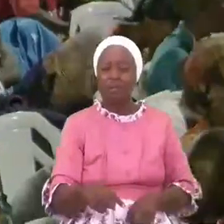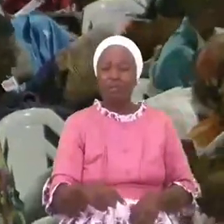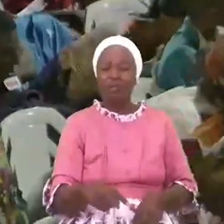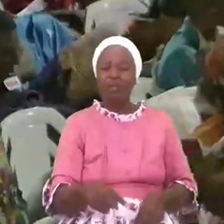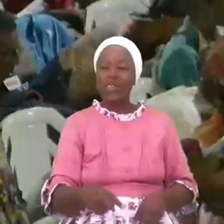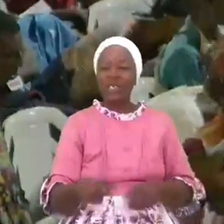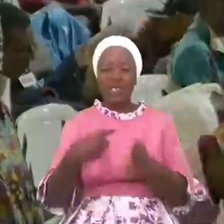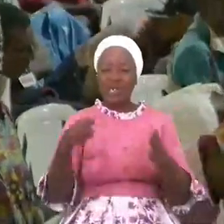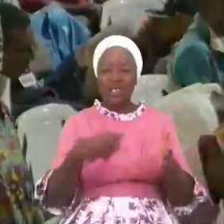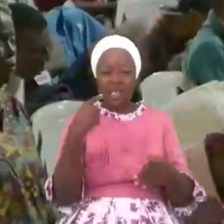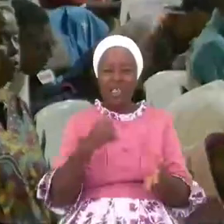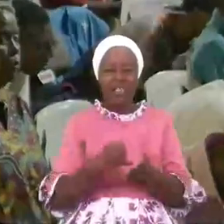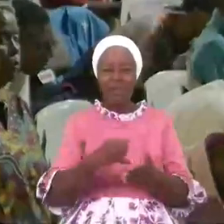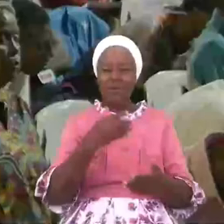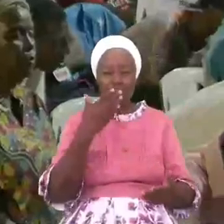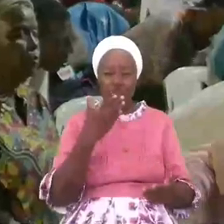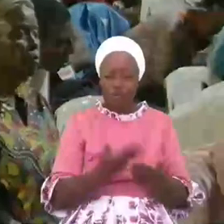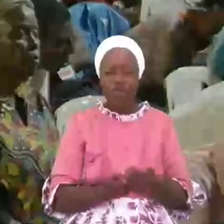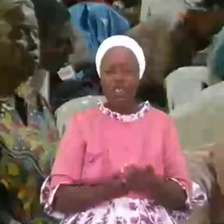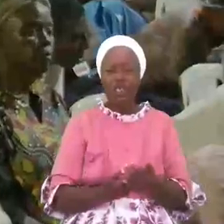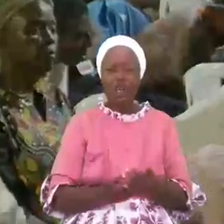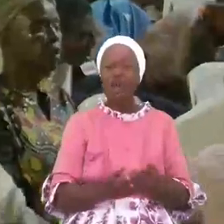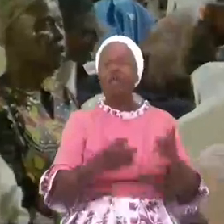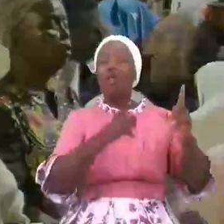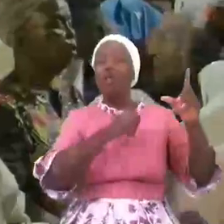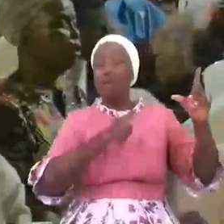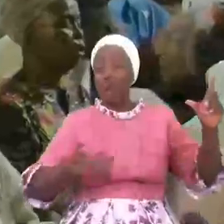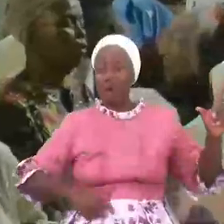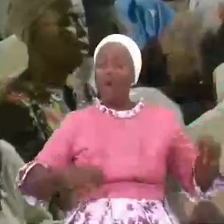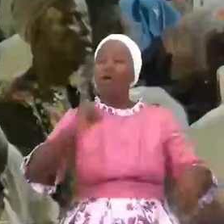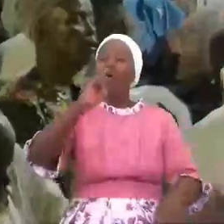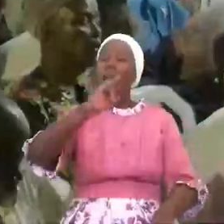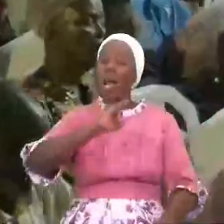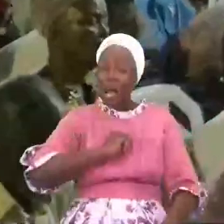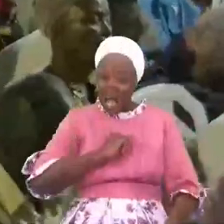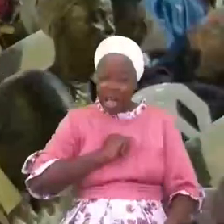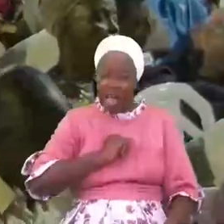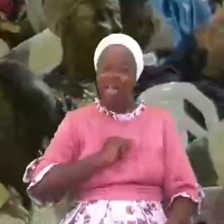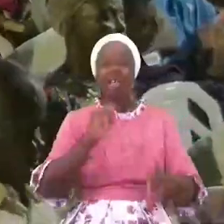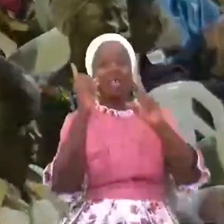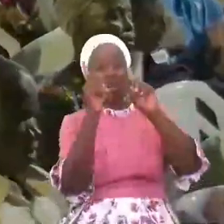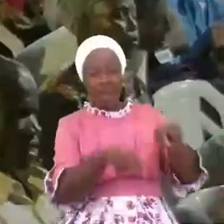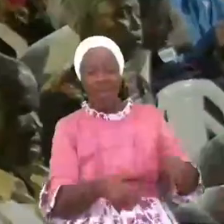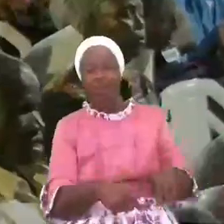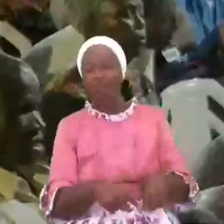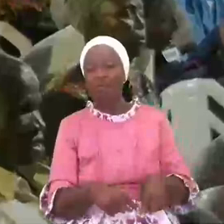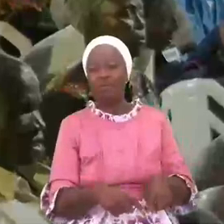Mets l'accent sur je viens. Seigneur, je viens.